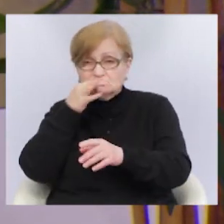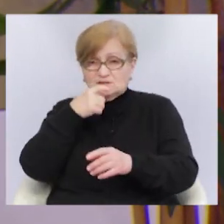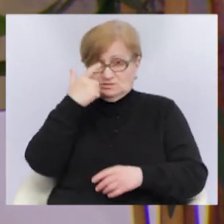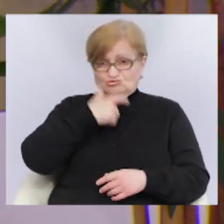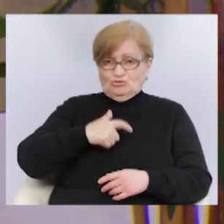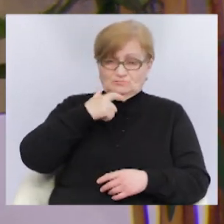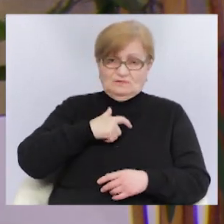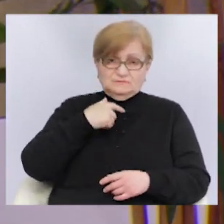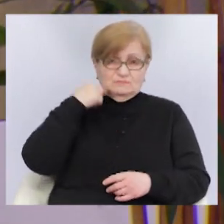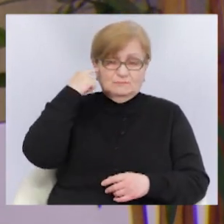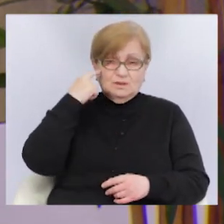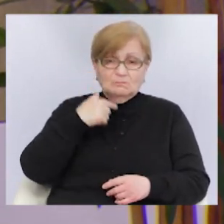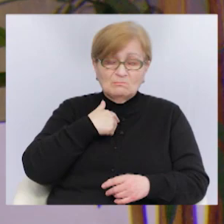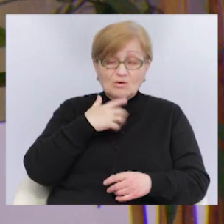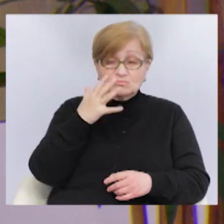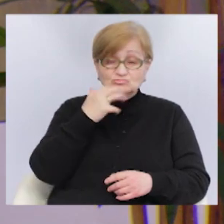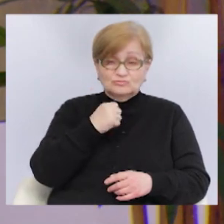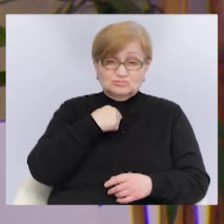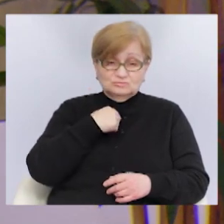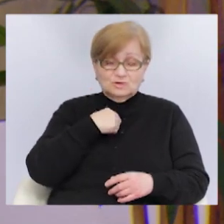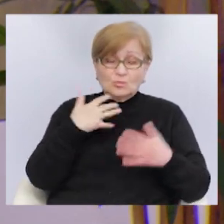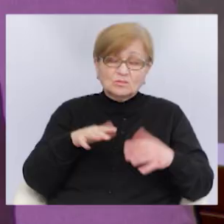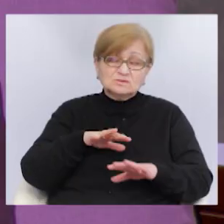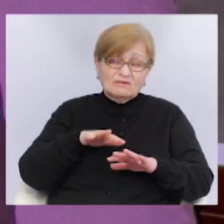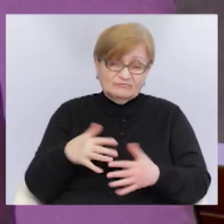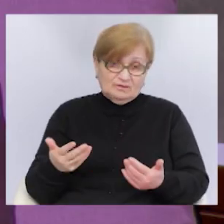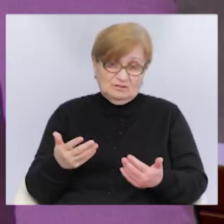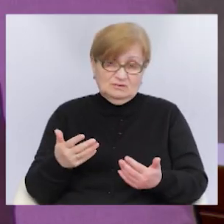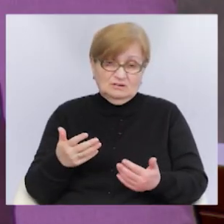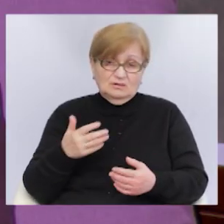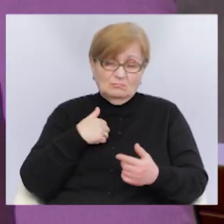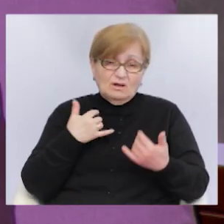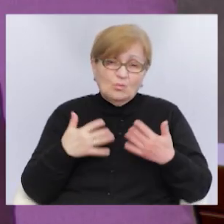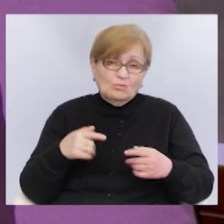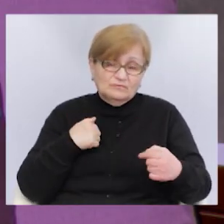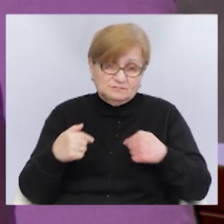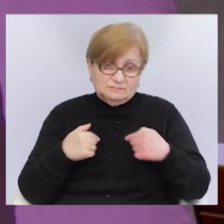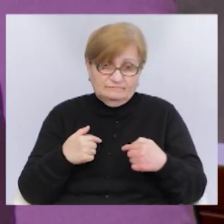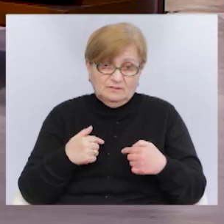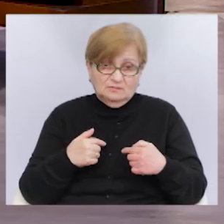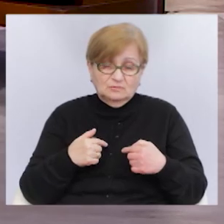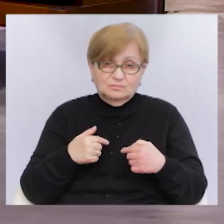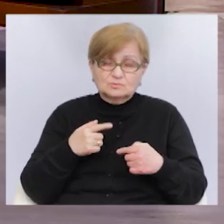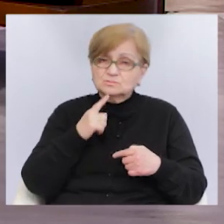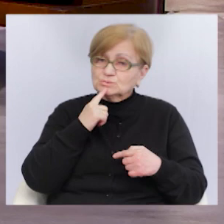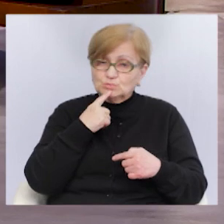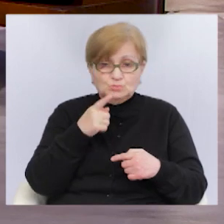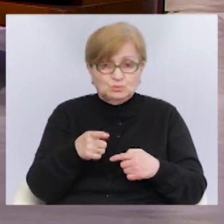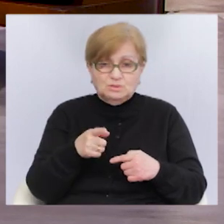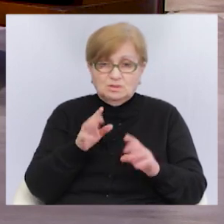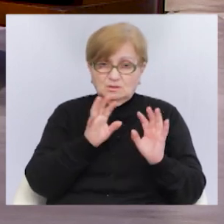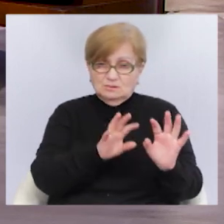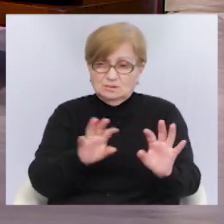უნდა შევამჩნიო, რომ ჰეი, დაღლილი ვარ, რომ ეხა მე ვწვალობ, რომ ეს რთულია,